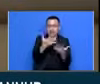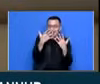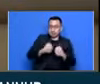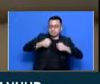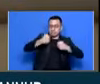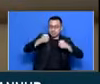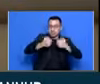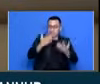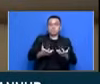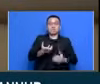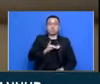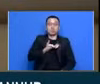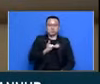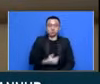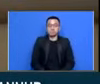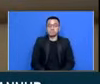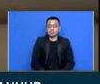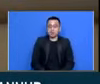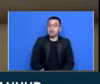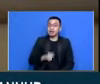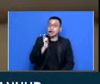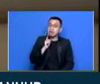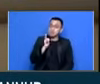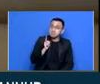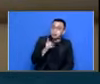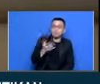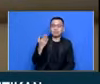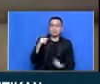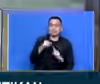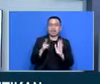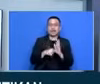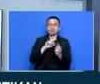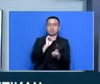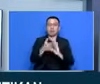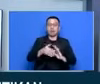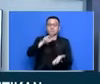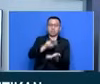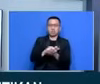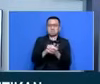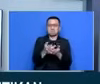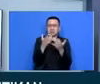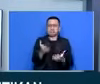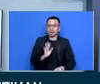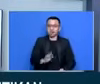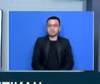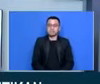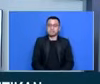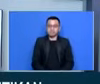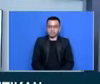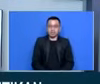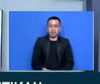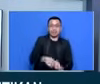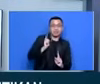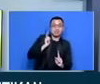proses penjatuhan hukuman tingkat pertama yang sangat amat bermasalah saudara sanksi pemberhentian